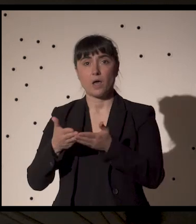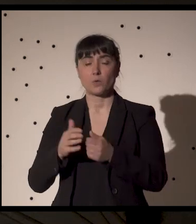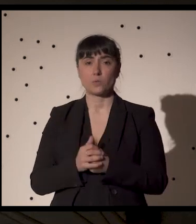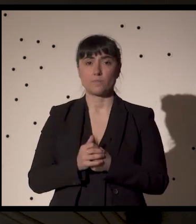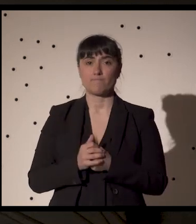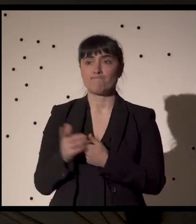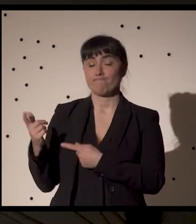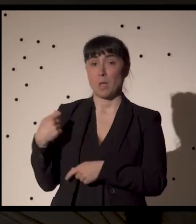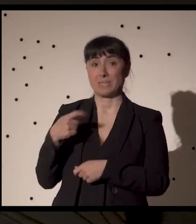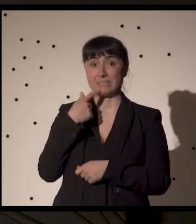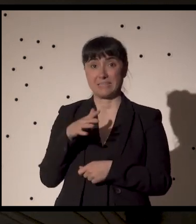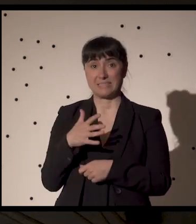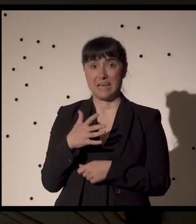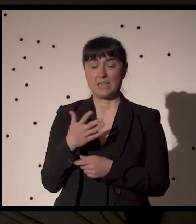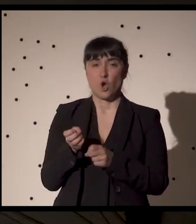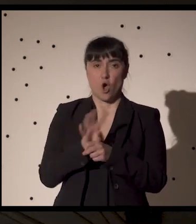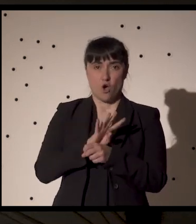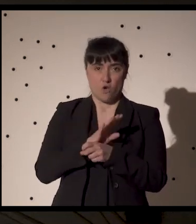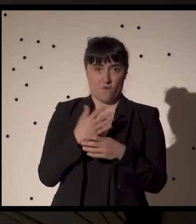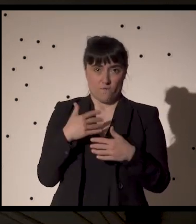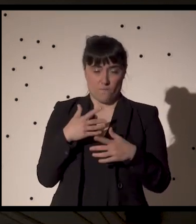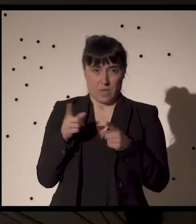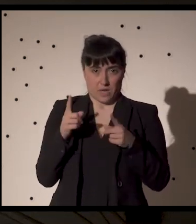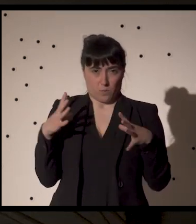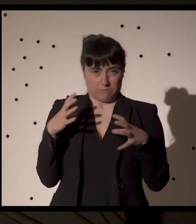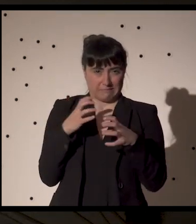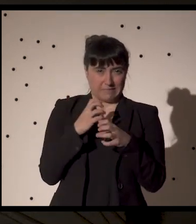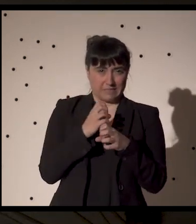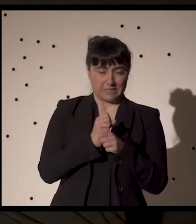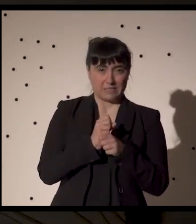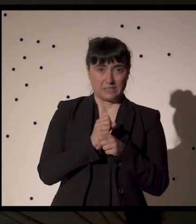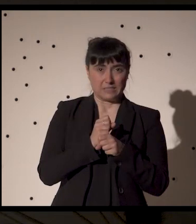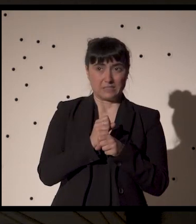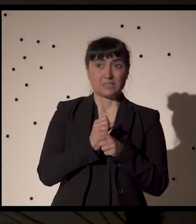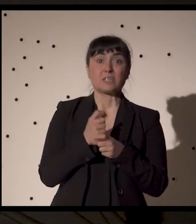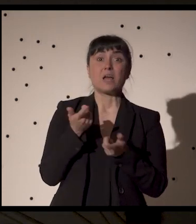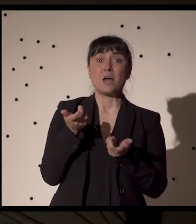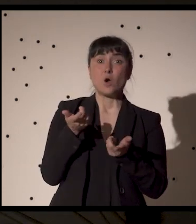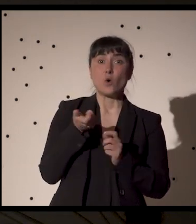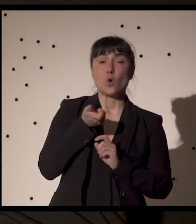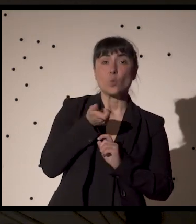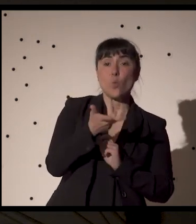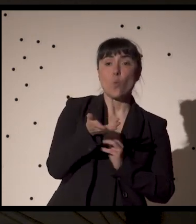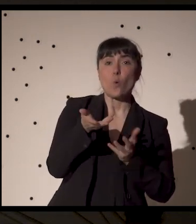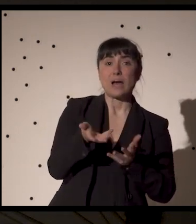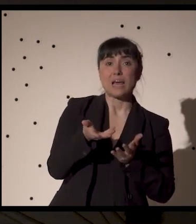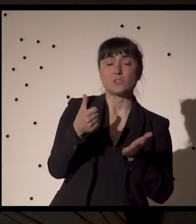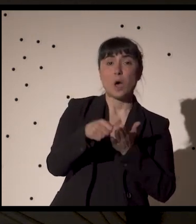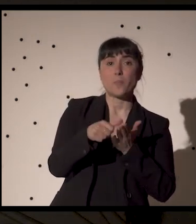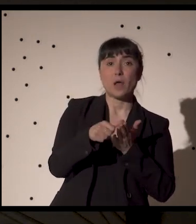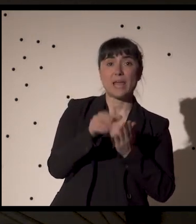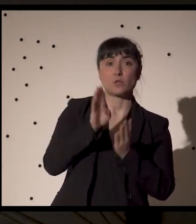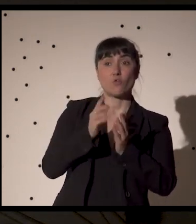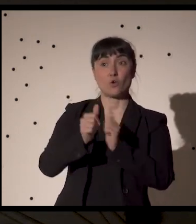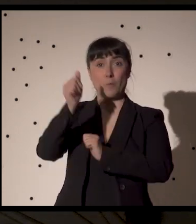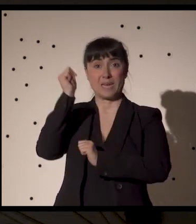per il covite sono lontani ancora purtroppo i numeri precovip quindi i 25.000 abbonamenti 300